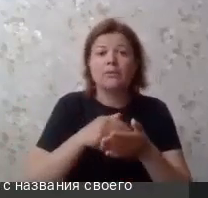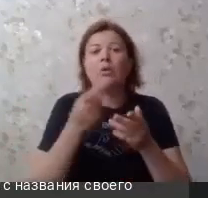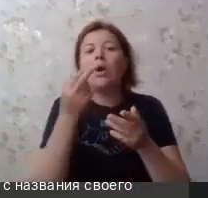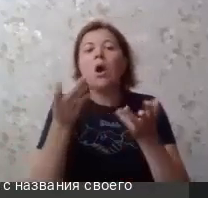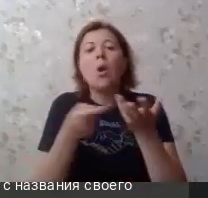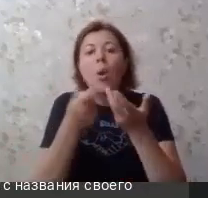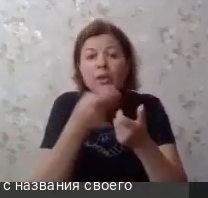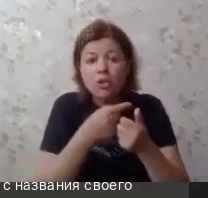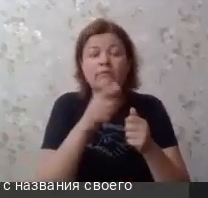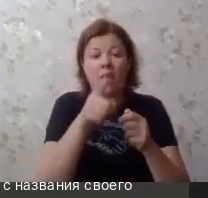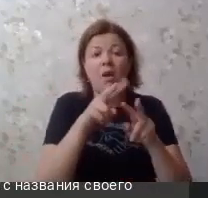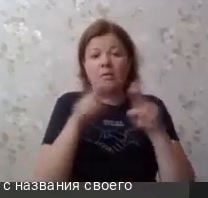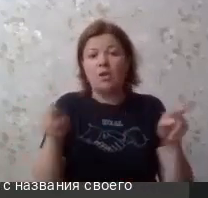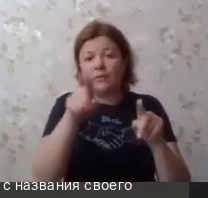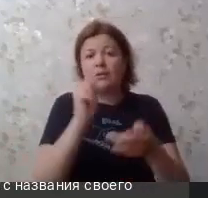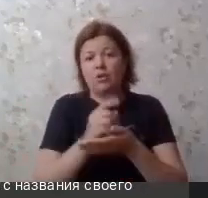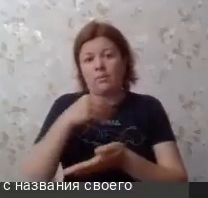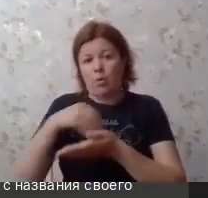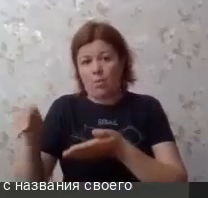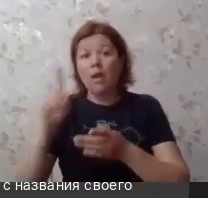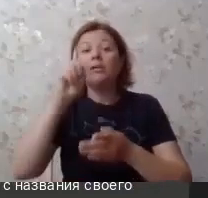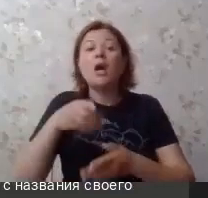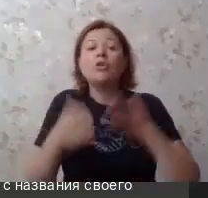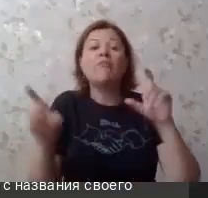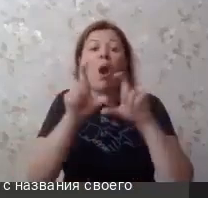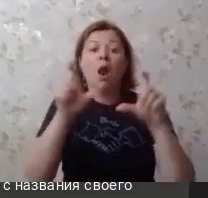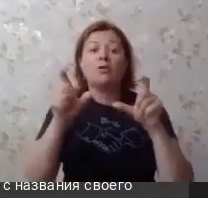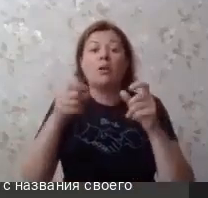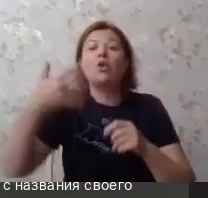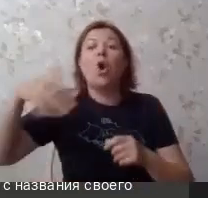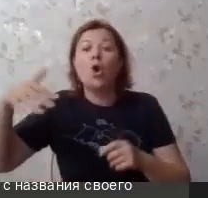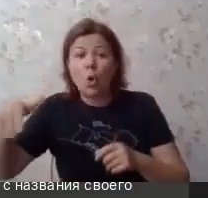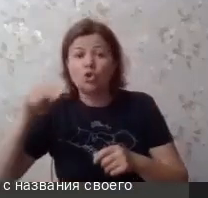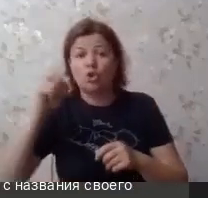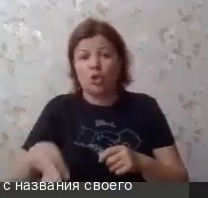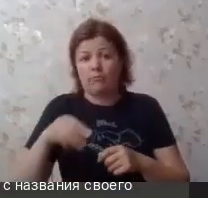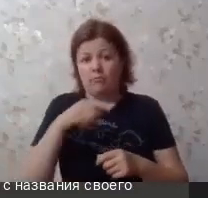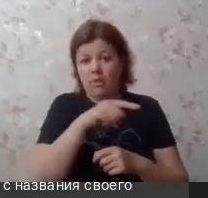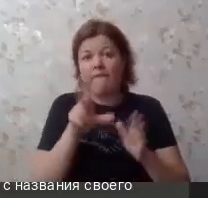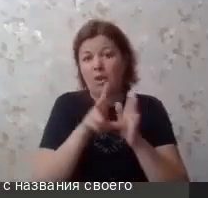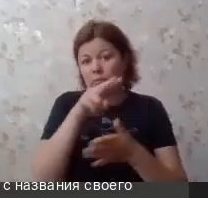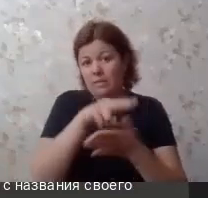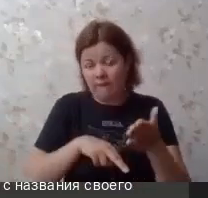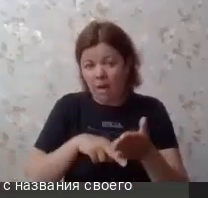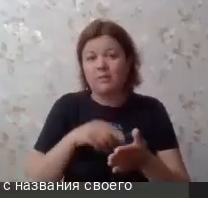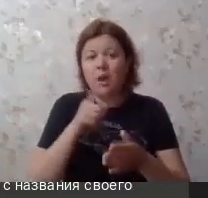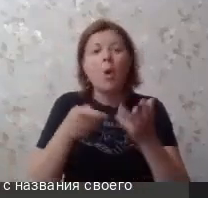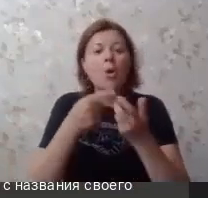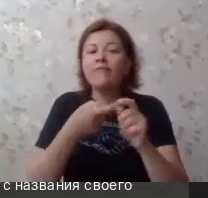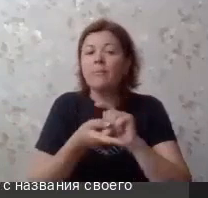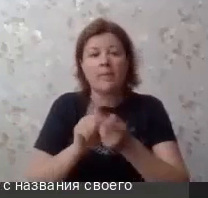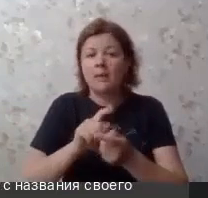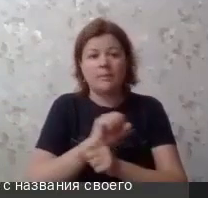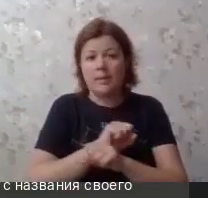Ну вот, в принципе, наверное, в основном все. Ну, хочу, наверное, еще добавить, что